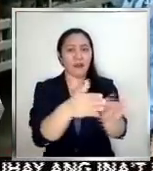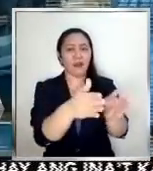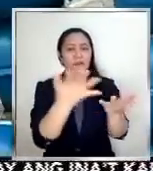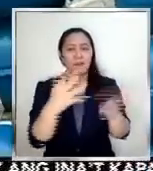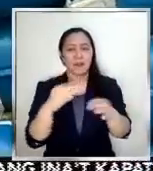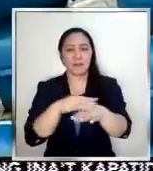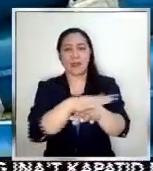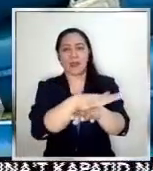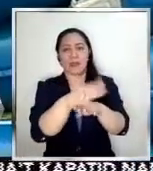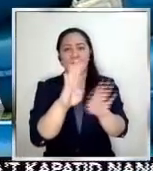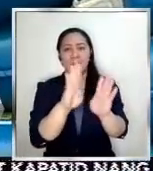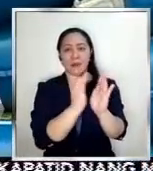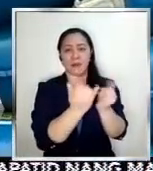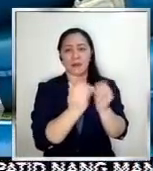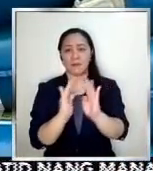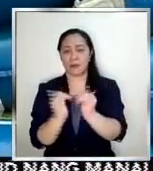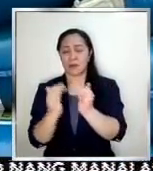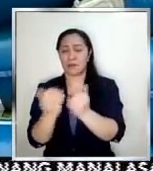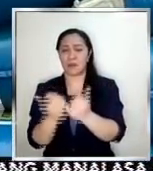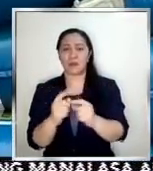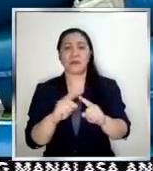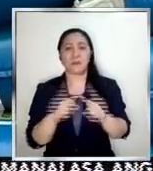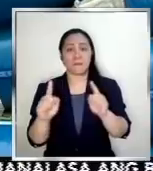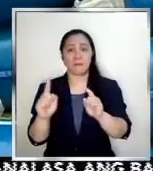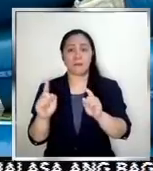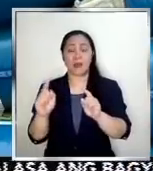ng tulong mula sa iba't ibang panig ng bansa.